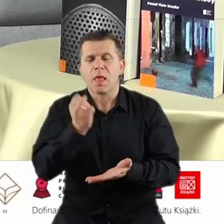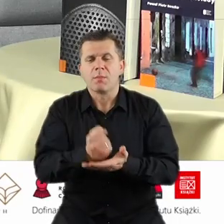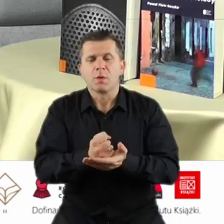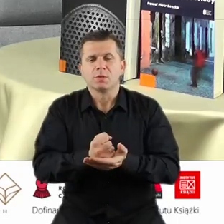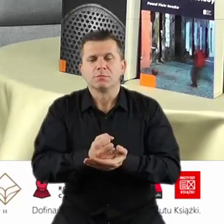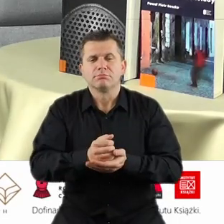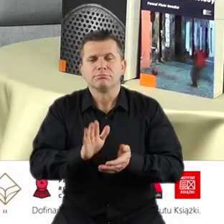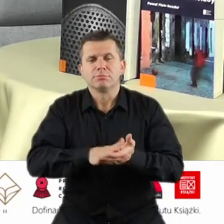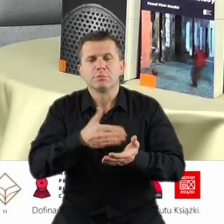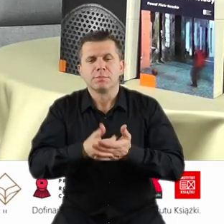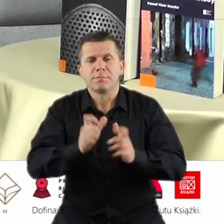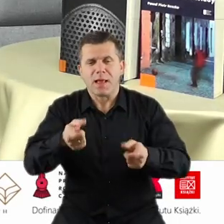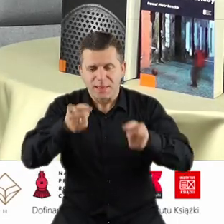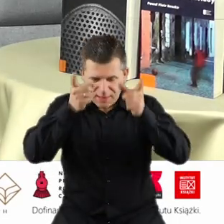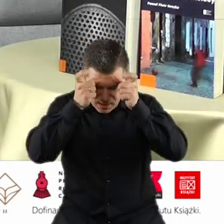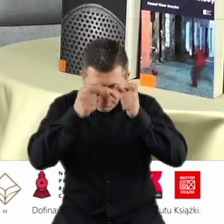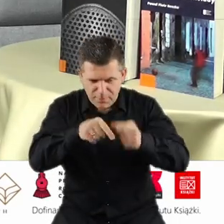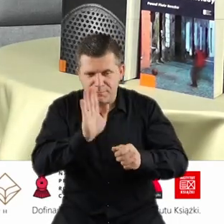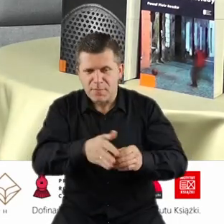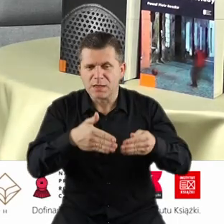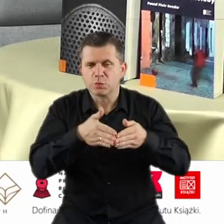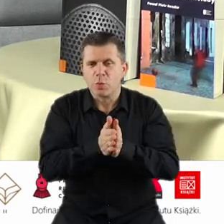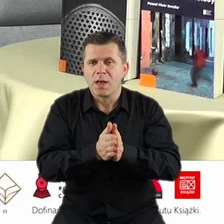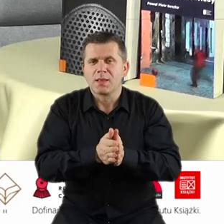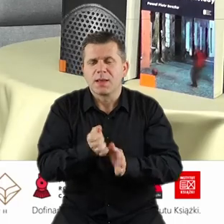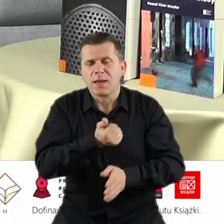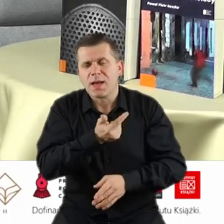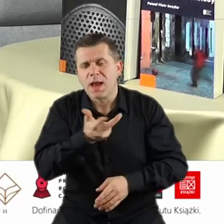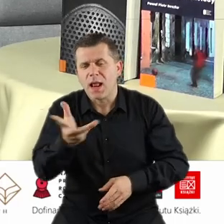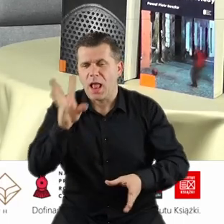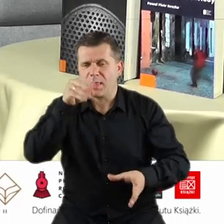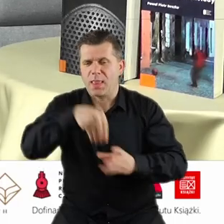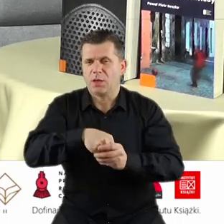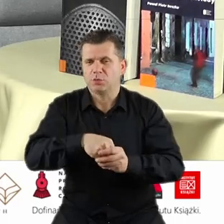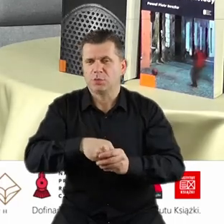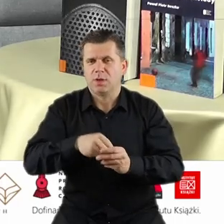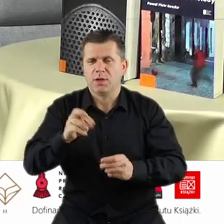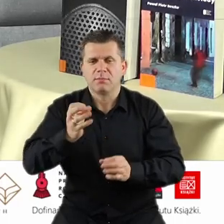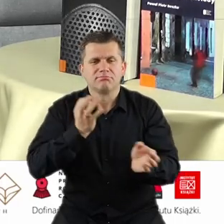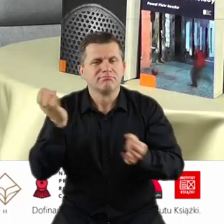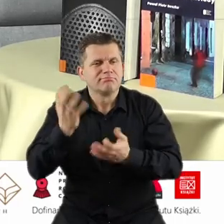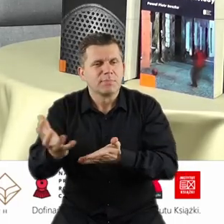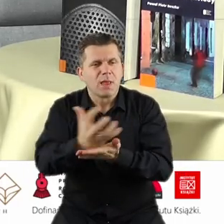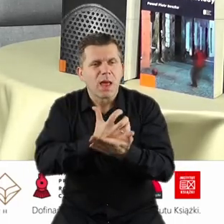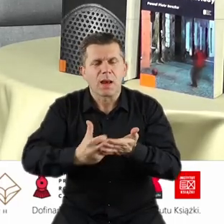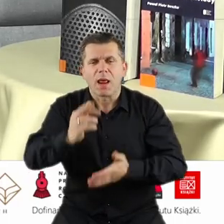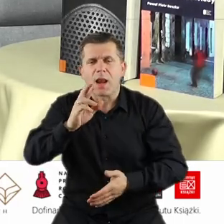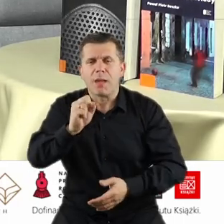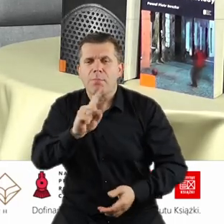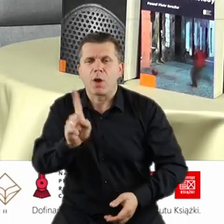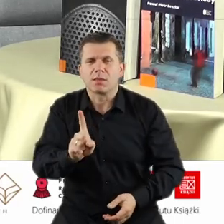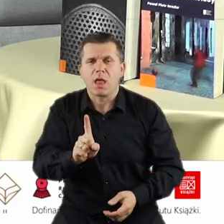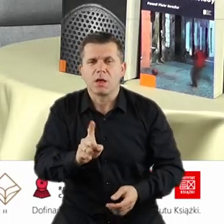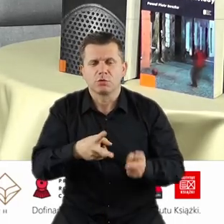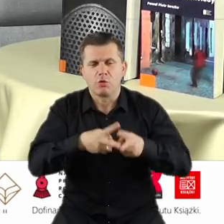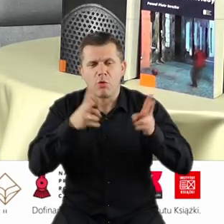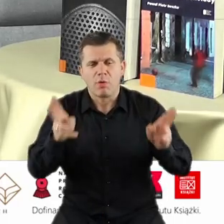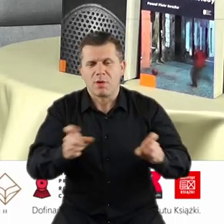Już nie musiałem, tak jak w przypadku Diabła. Diabeł składa się z kilkunastu reportaży, które powstawały w różnym okresie czasowym.